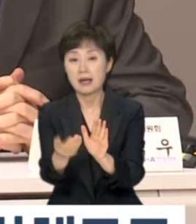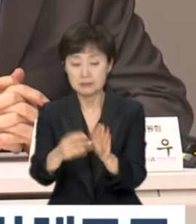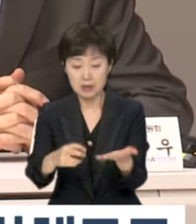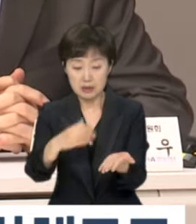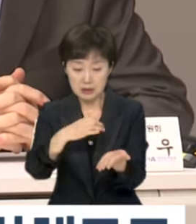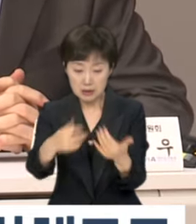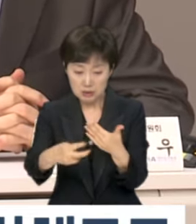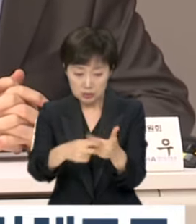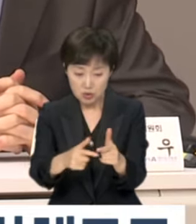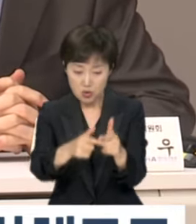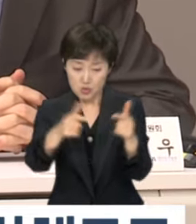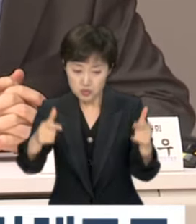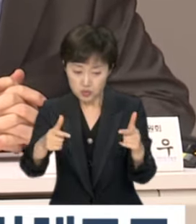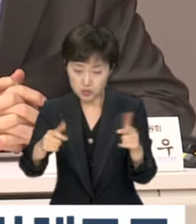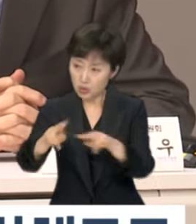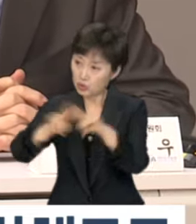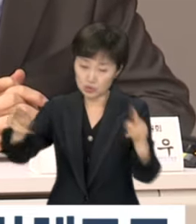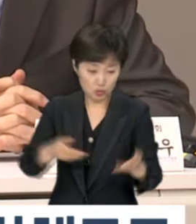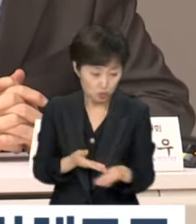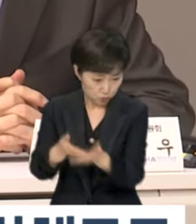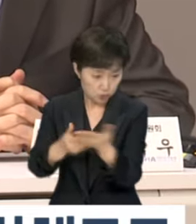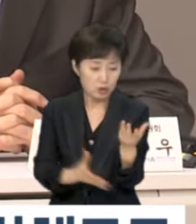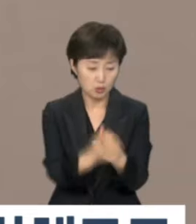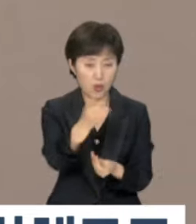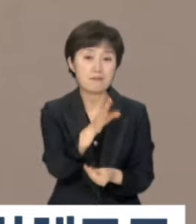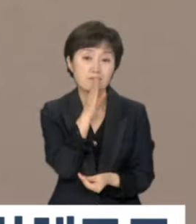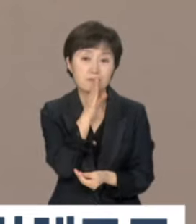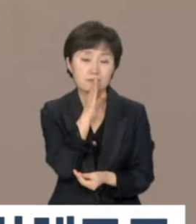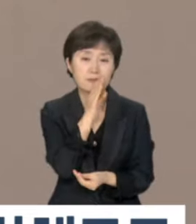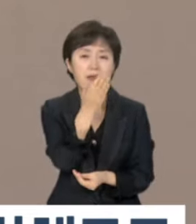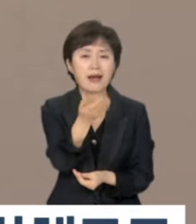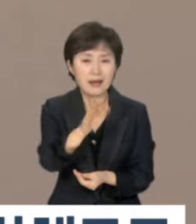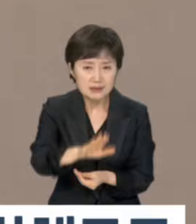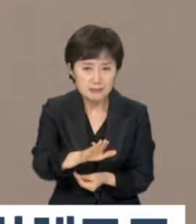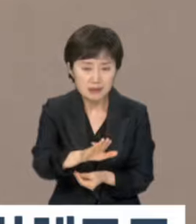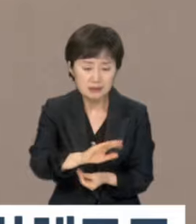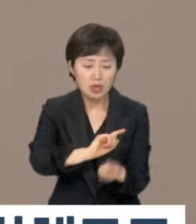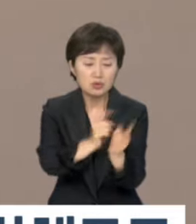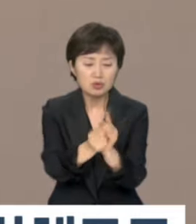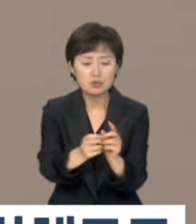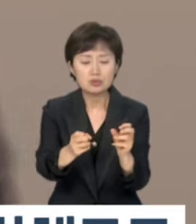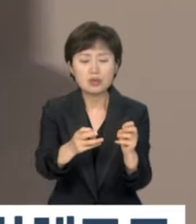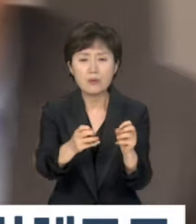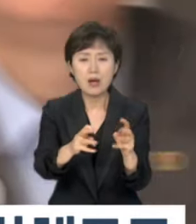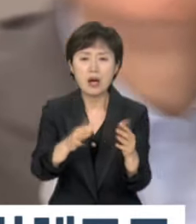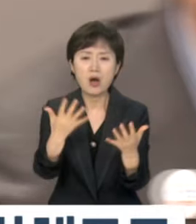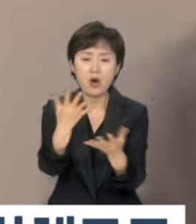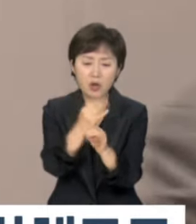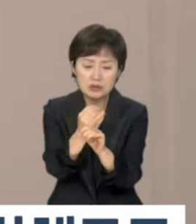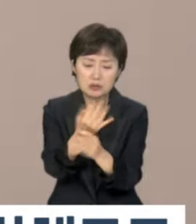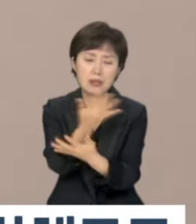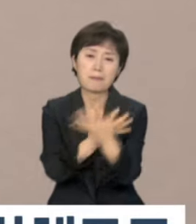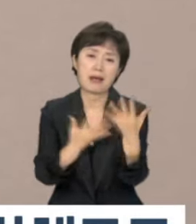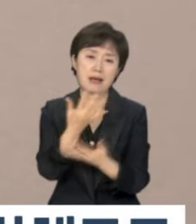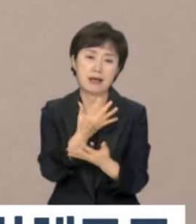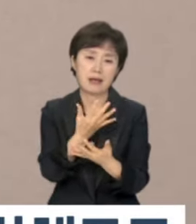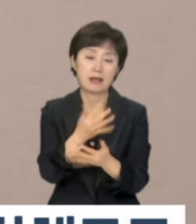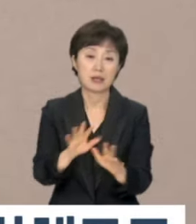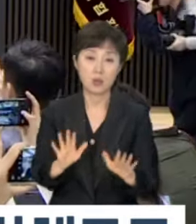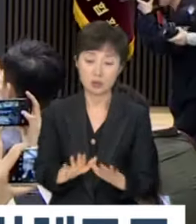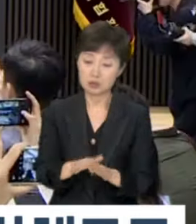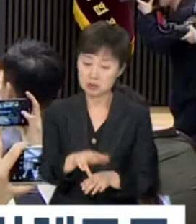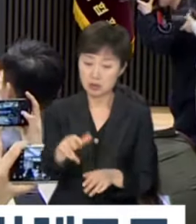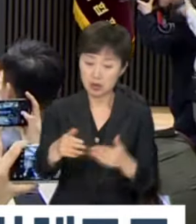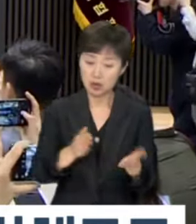원점 재검토를 단일 요구안으로 제시했습니다. 하지만 의정 간의 대화 여지는 여전히 불투명합니다. 당장